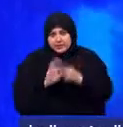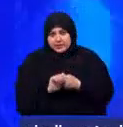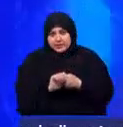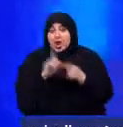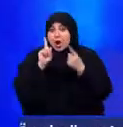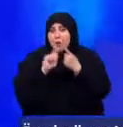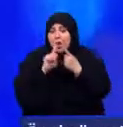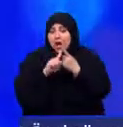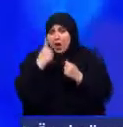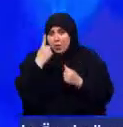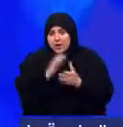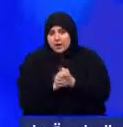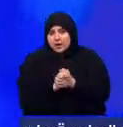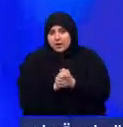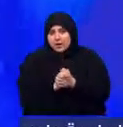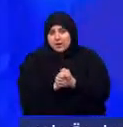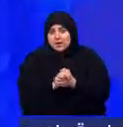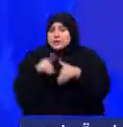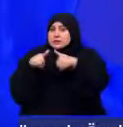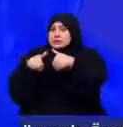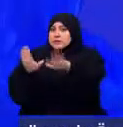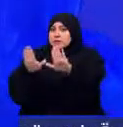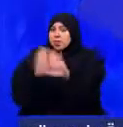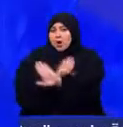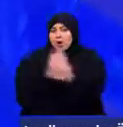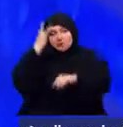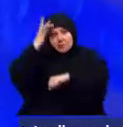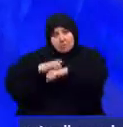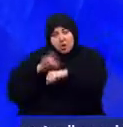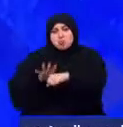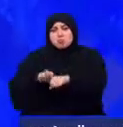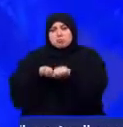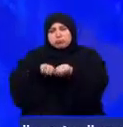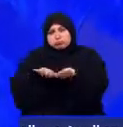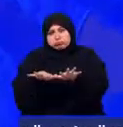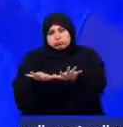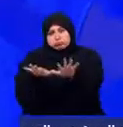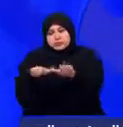الطريقة الأولى هي أن نترك المرض ينتشر